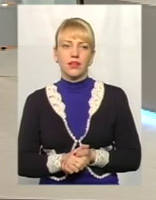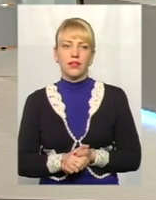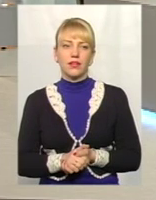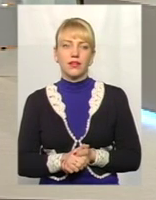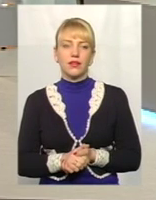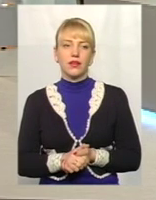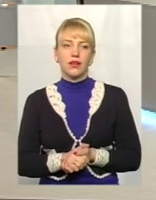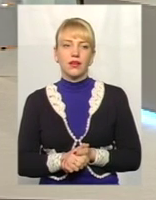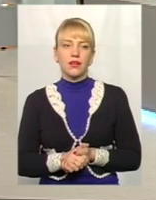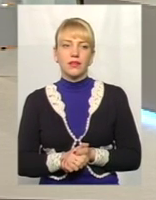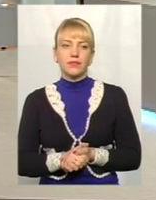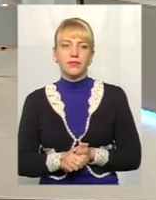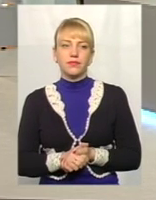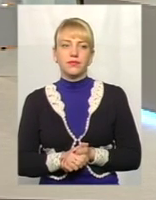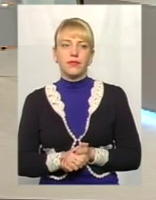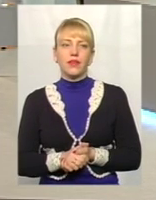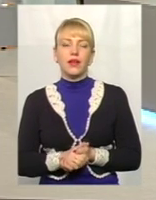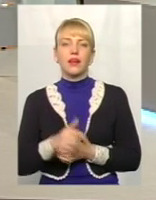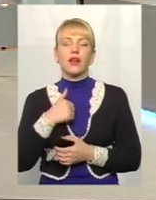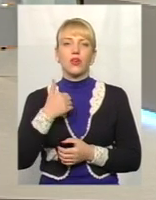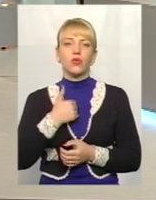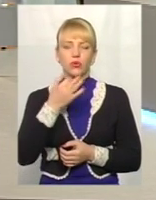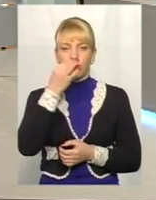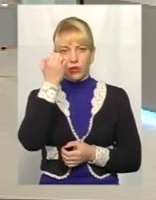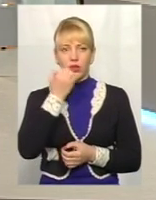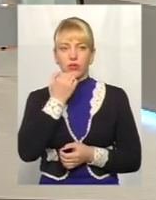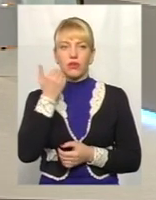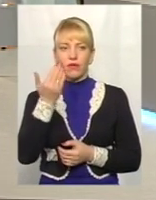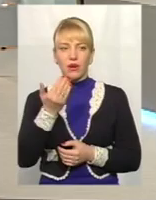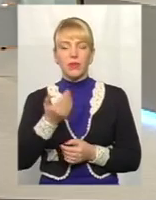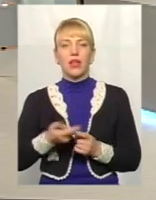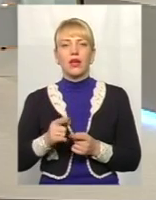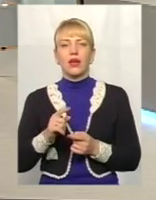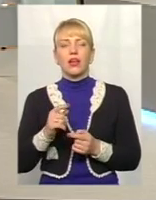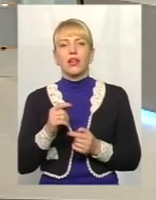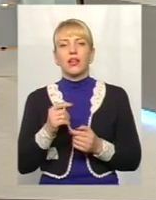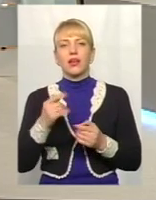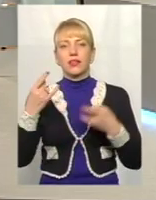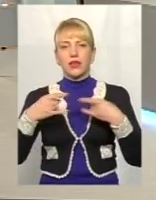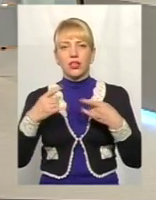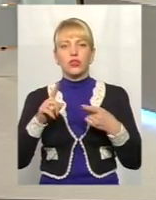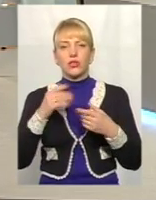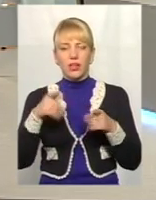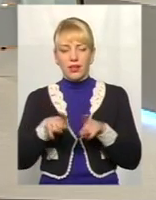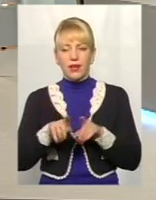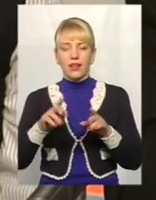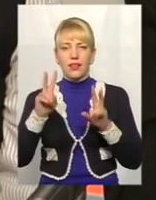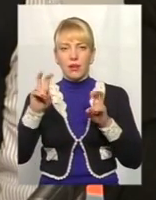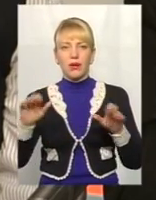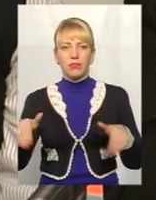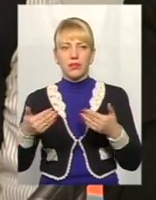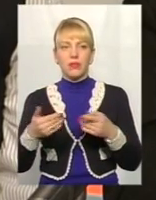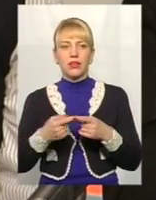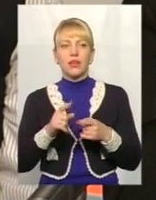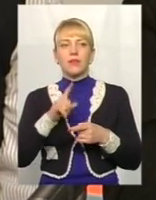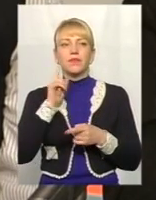Пане Володимир Григорович. Я хочу подякувати вам, редакції, за те, що ви такі теми піднімаєте.